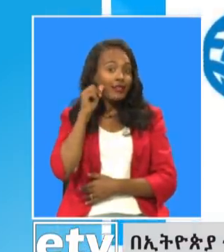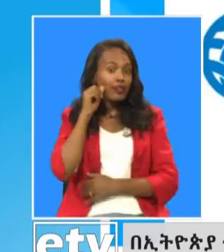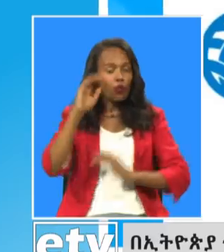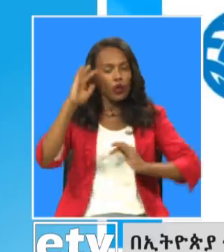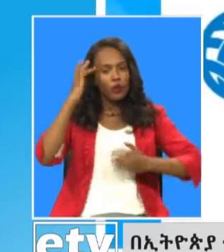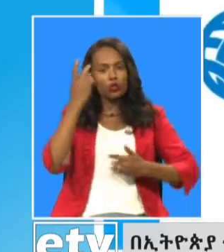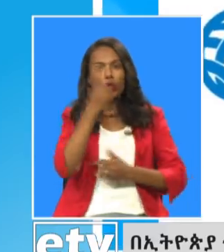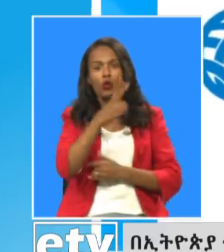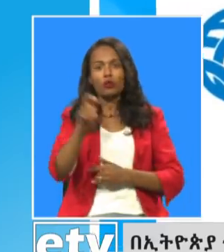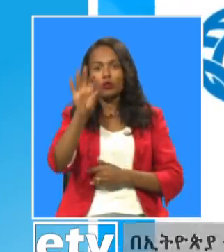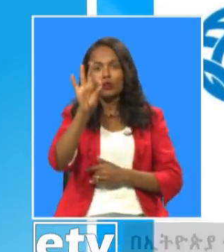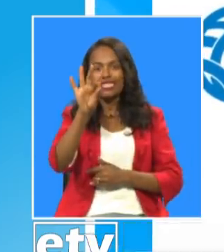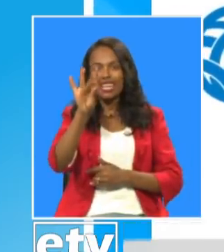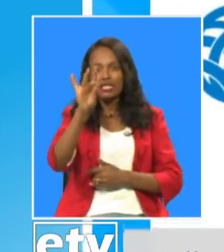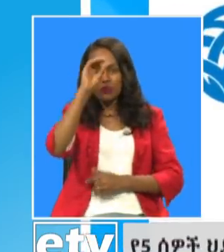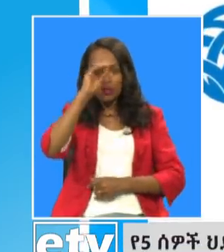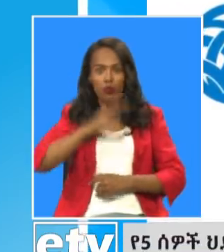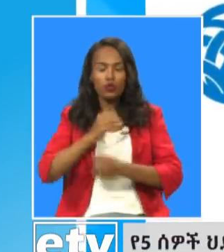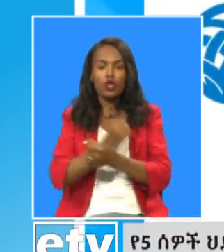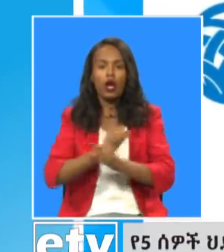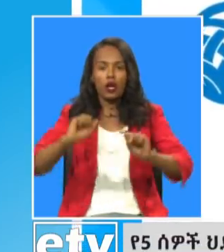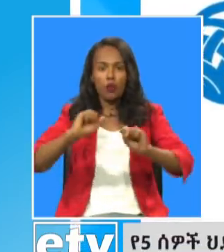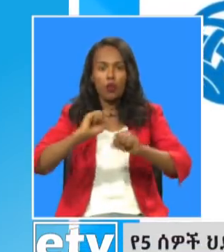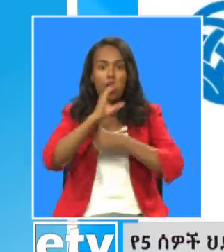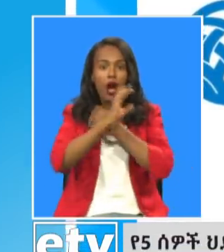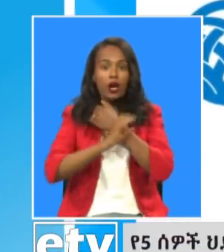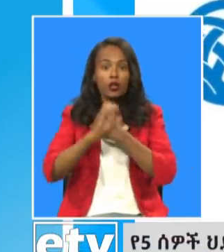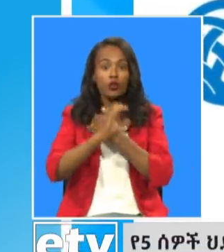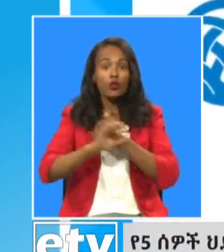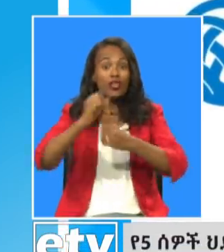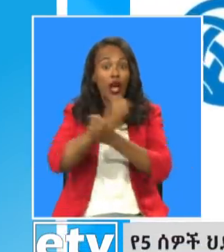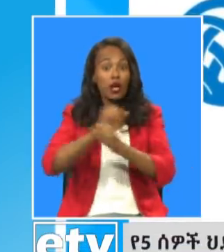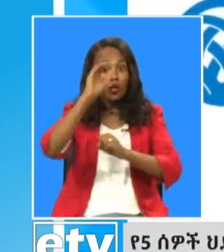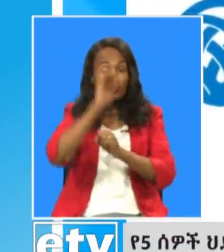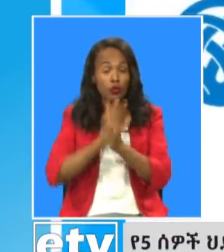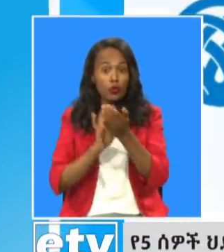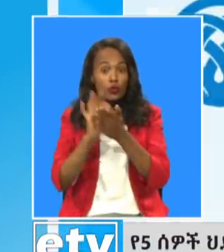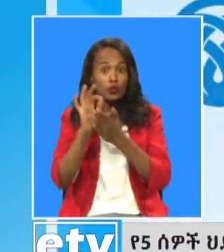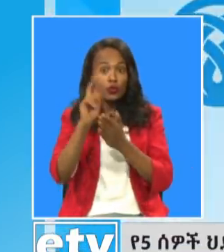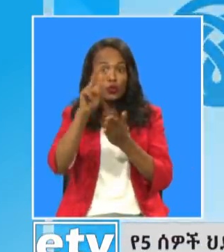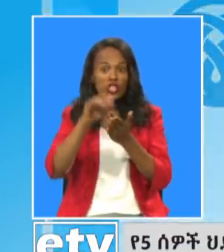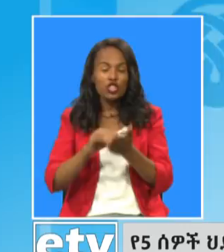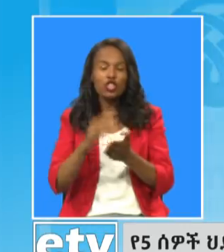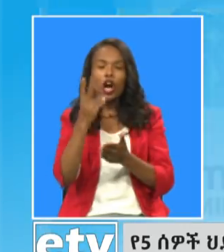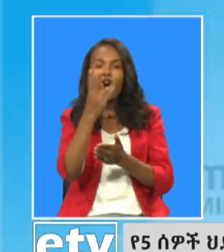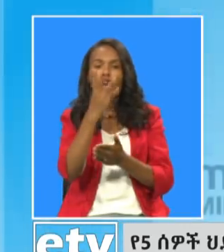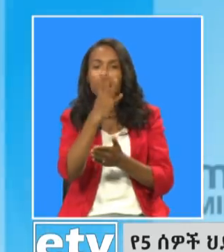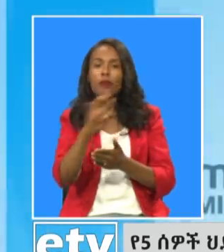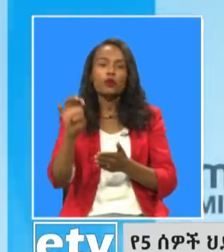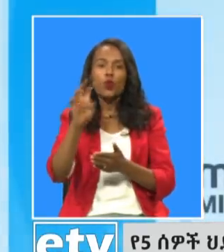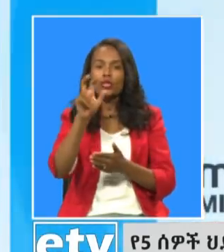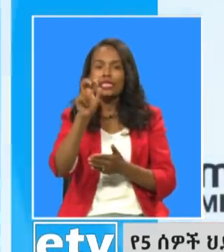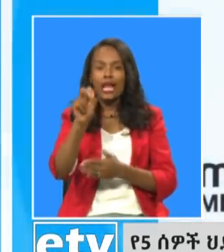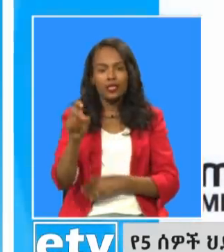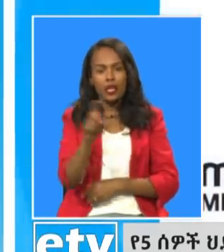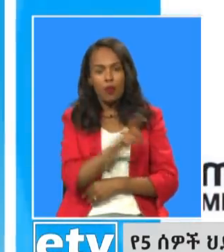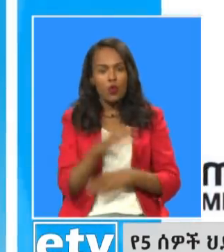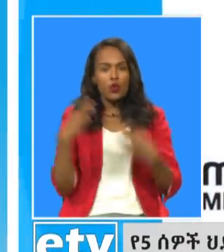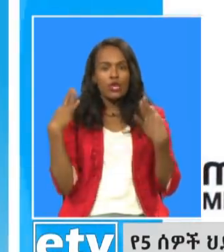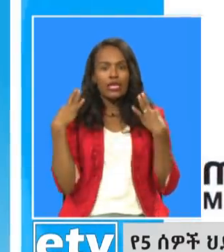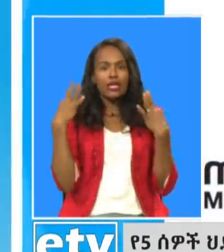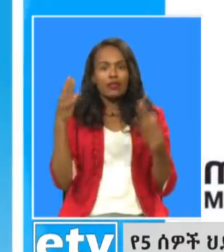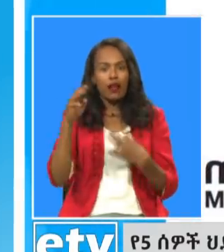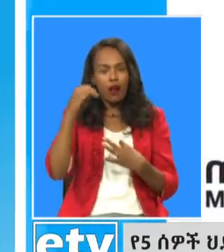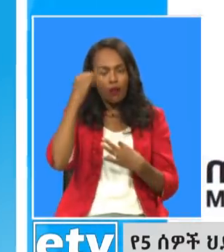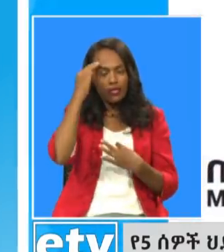ከበሽታው 298 ሰዎች አገገሙ ሲሆን በአገሪቱ ከበሽታው ያገገሙ ሰዎች ቁጥር 2430 መሆኑን ነው የጤና ሚኒስቴር